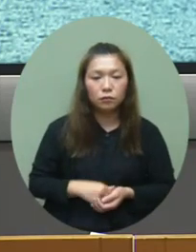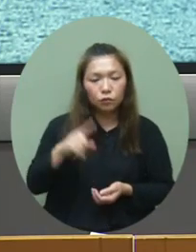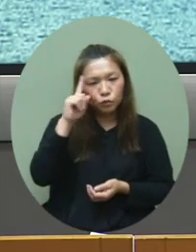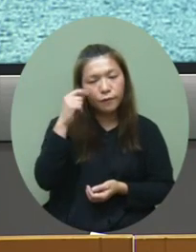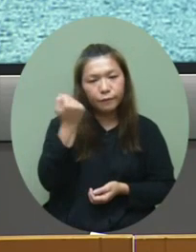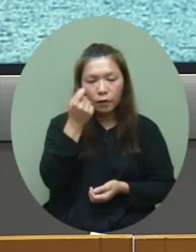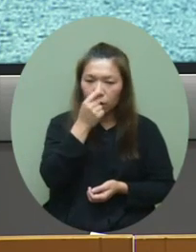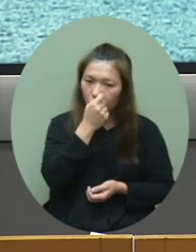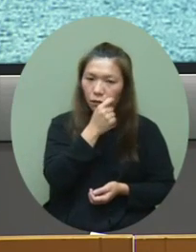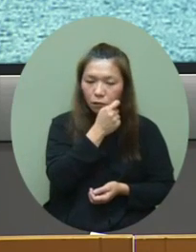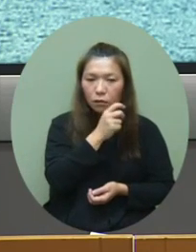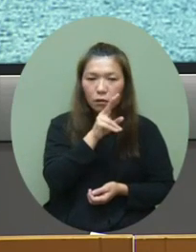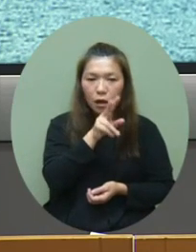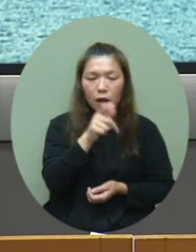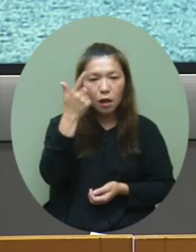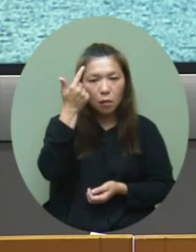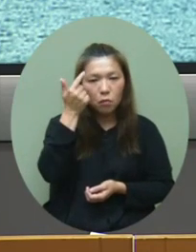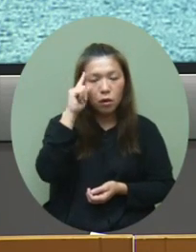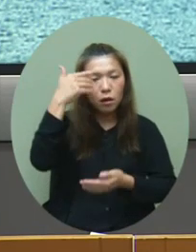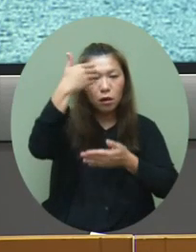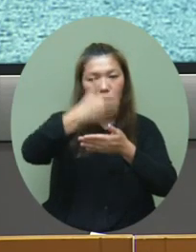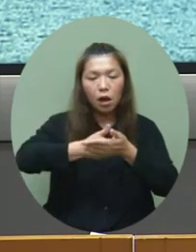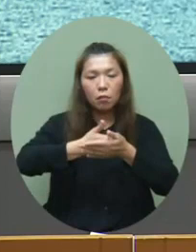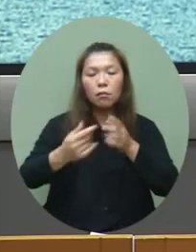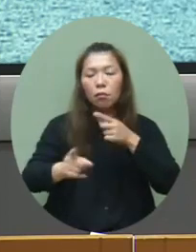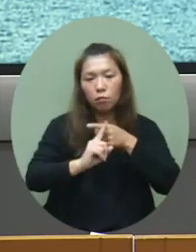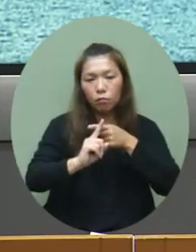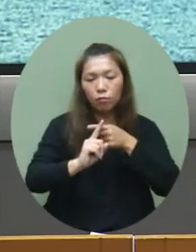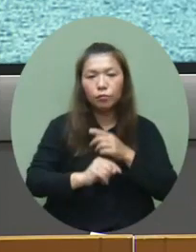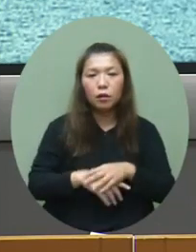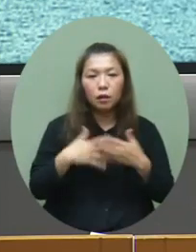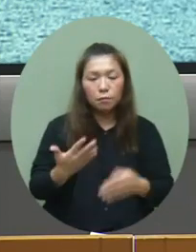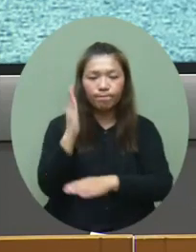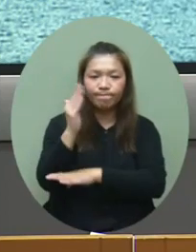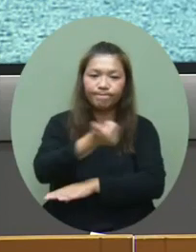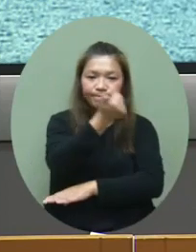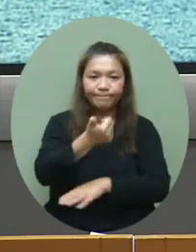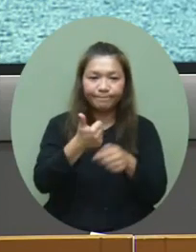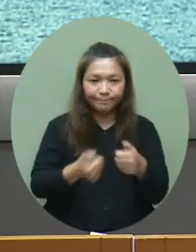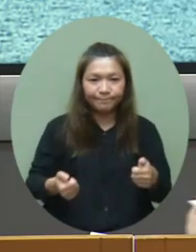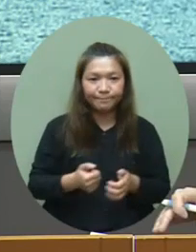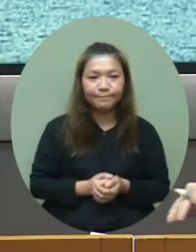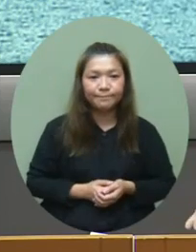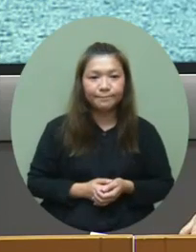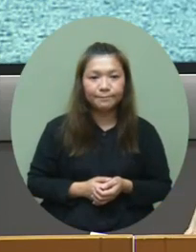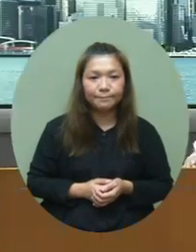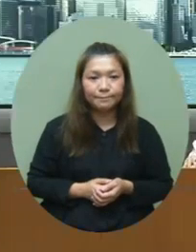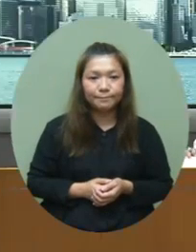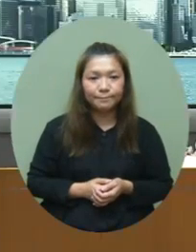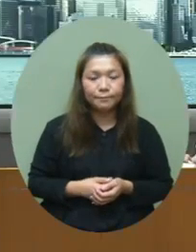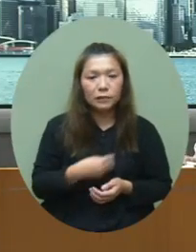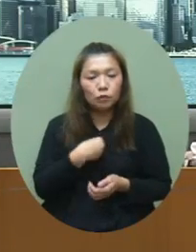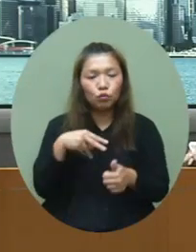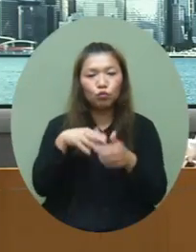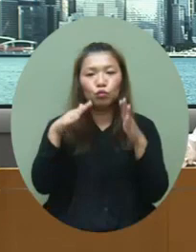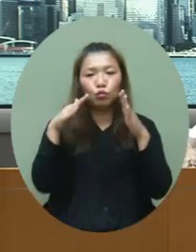做測試，咁就係、是、都係希望可以減低呢個風險嘅。咁我今日報告係咁多，唔該。 係，另外醫管